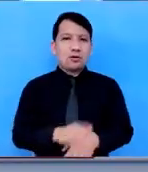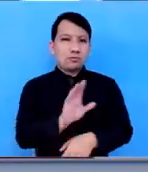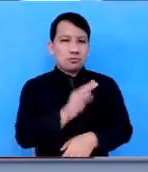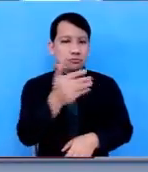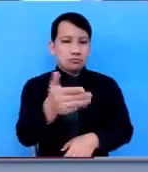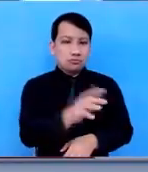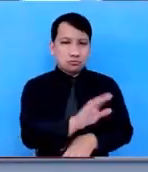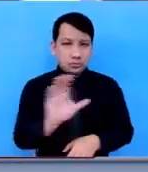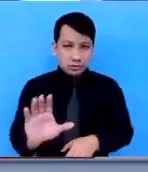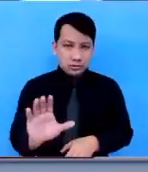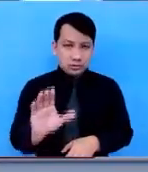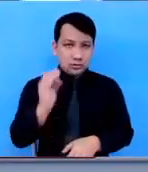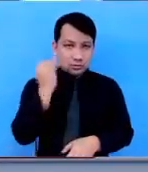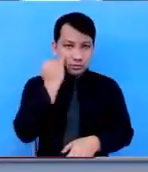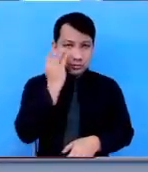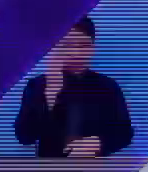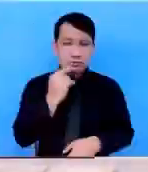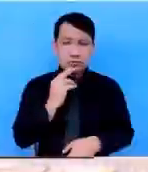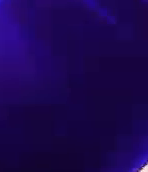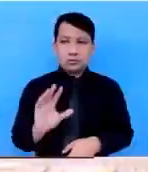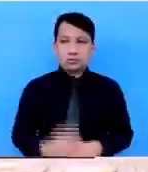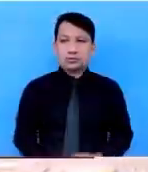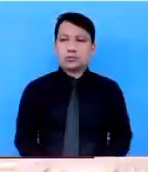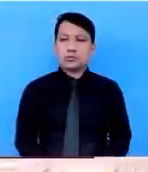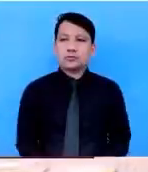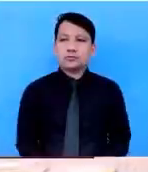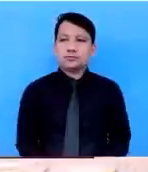ng balitang yan si JC Cosico.